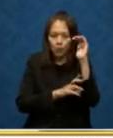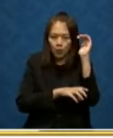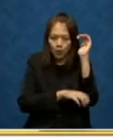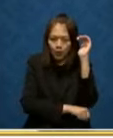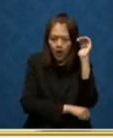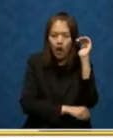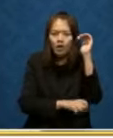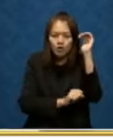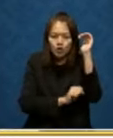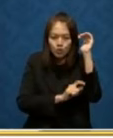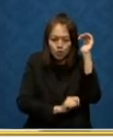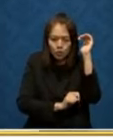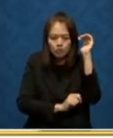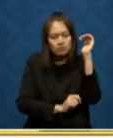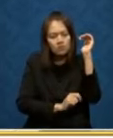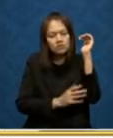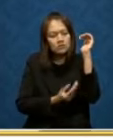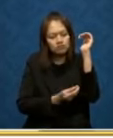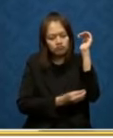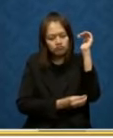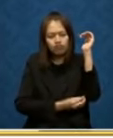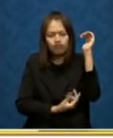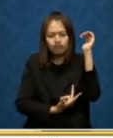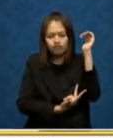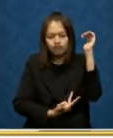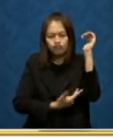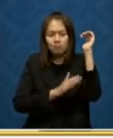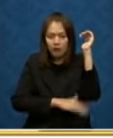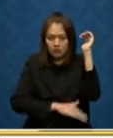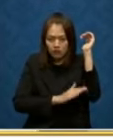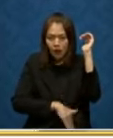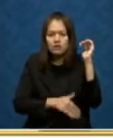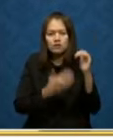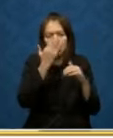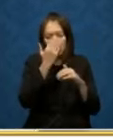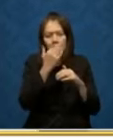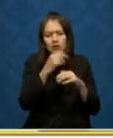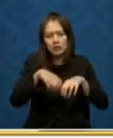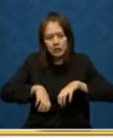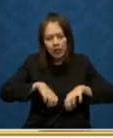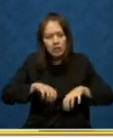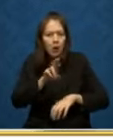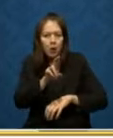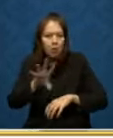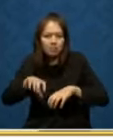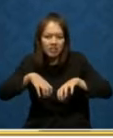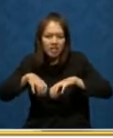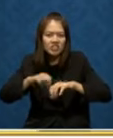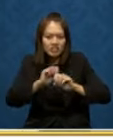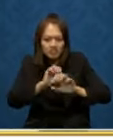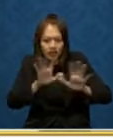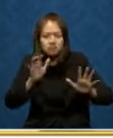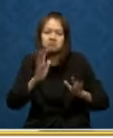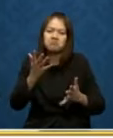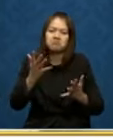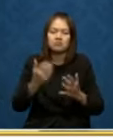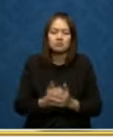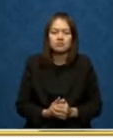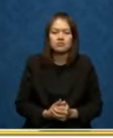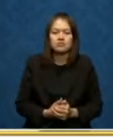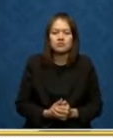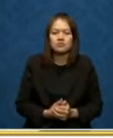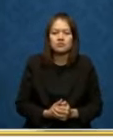จังหวัดสตูลหรือ 3จังหวัดชายแดนภาคใต้ทำไมเราไม่ทำให้เป็นระบบอย่างที่ชัดเจนเราไปทำในเรื่องของ